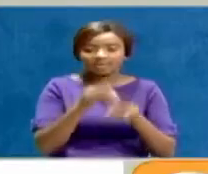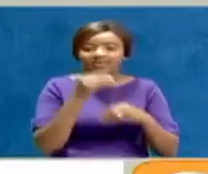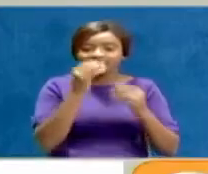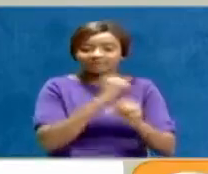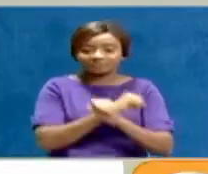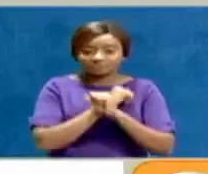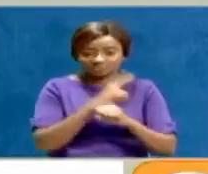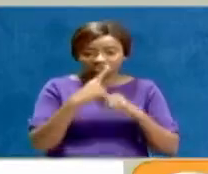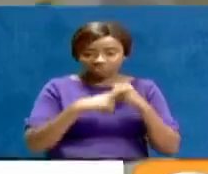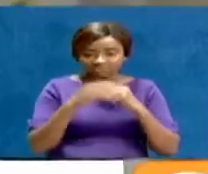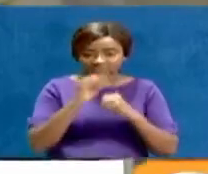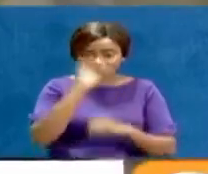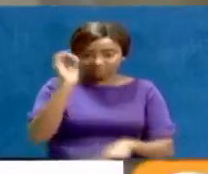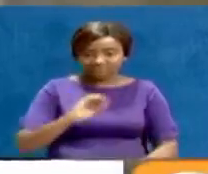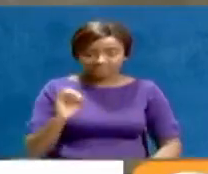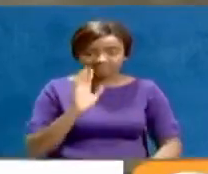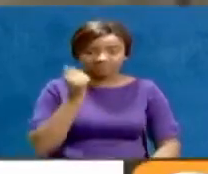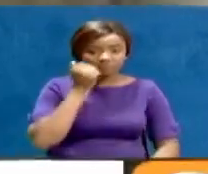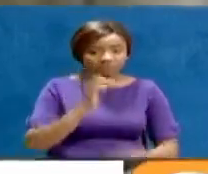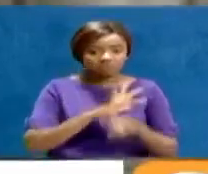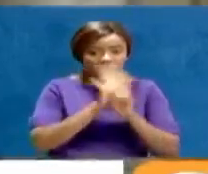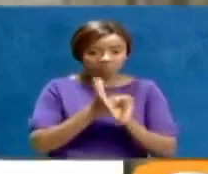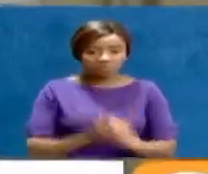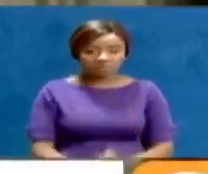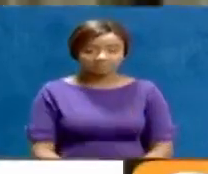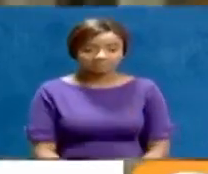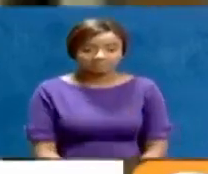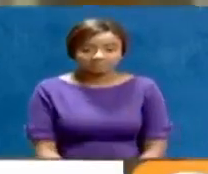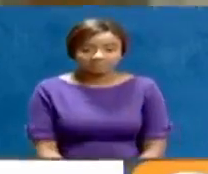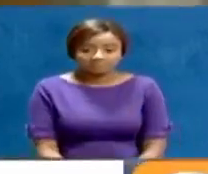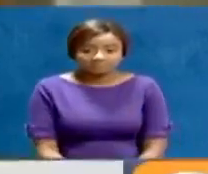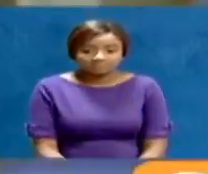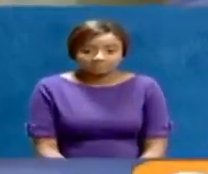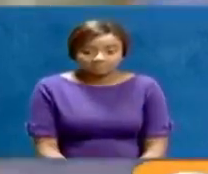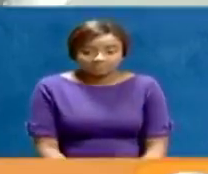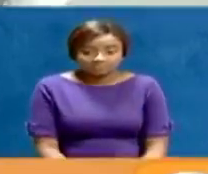dhidi ya virusi vya corona. Kazugunga, Runinga ya Citizen.